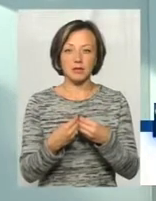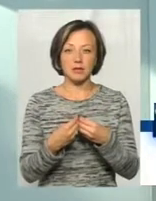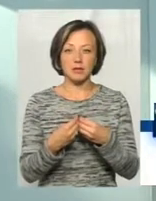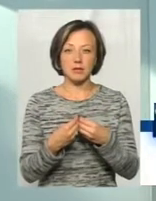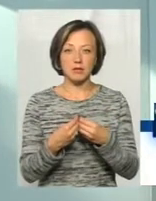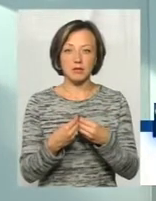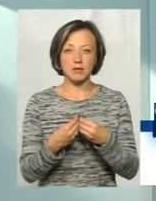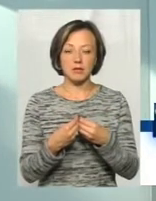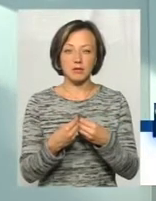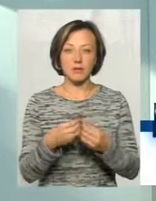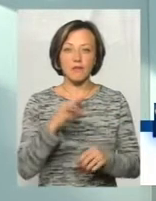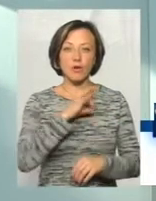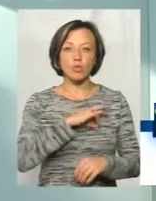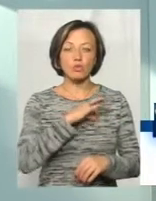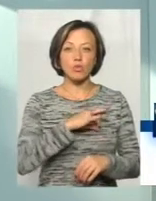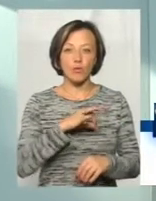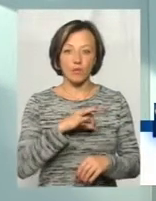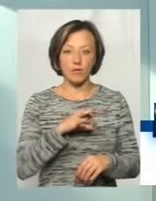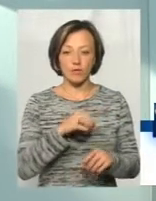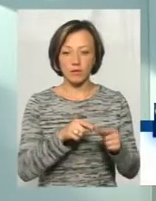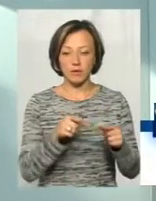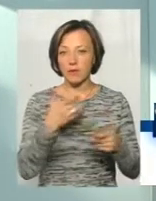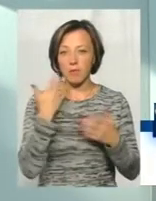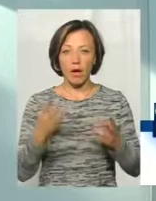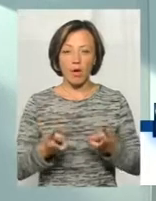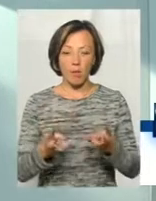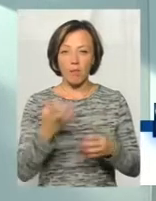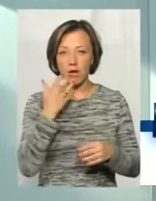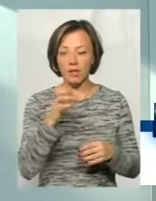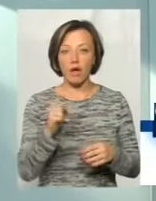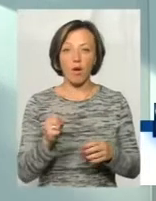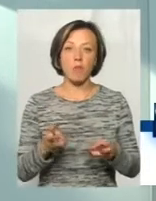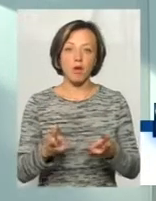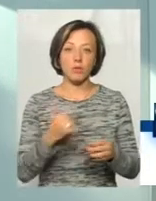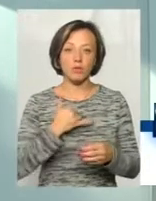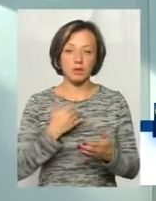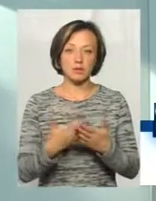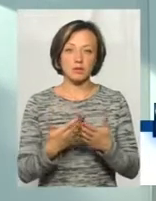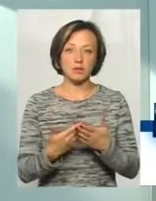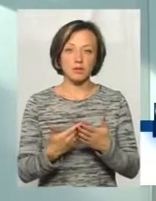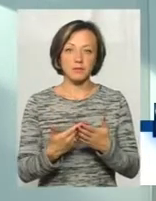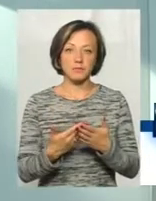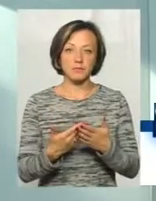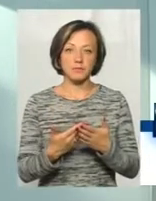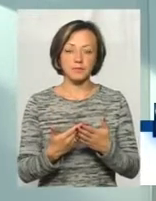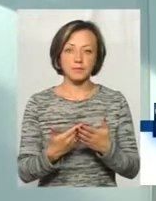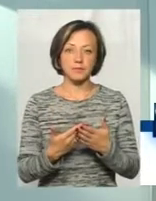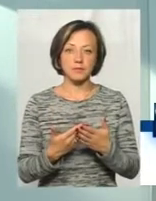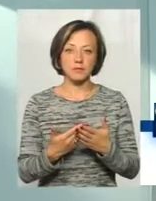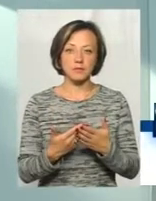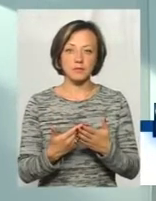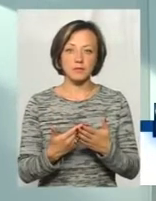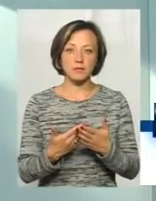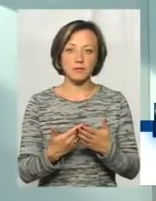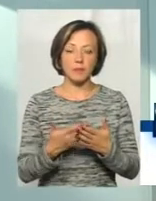на які домогосподарство, скажімо так, використовувало в літній період. Відповідно, немає опалення, а опалення у нас складає в загальному